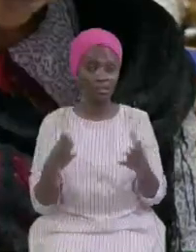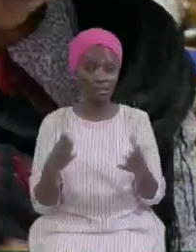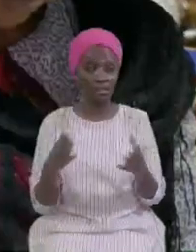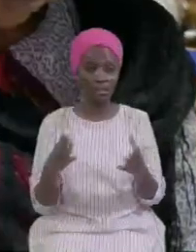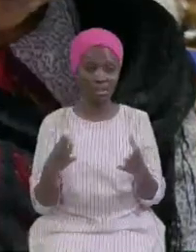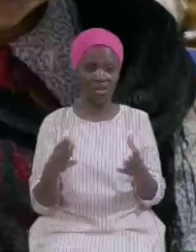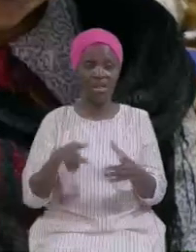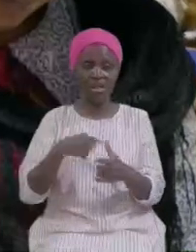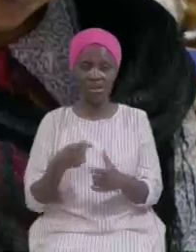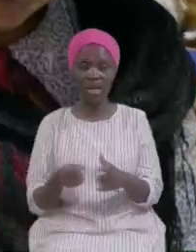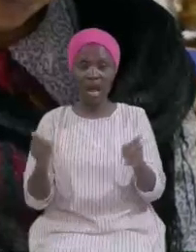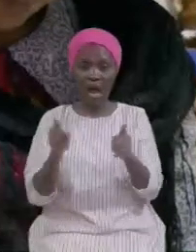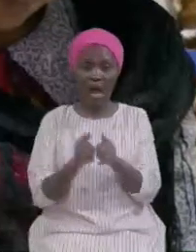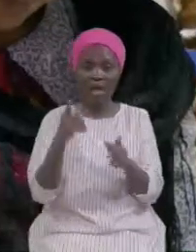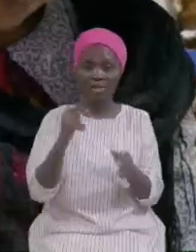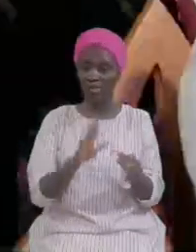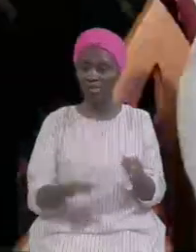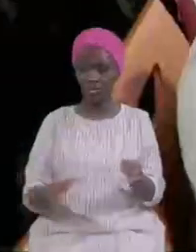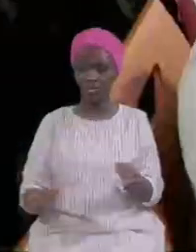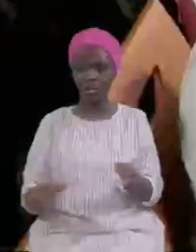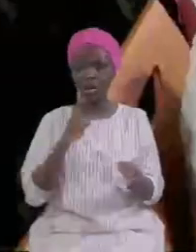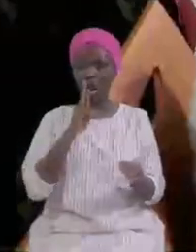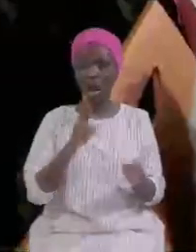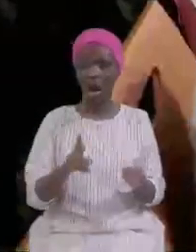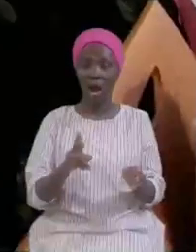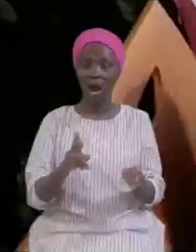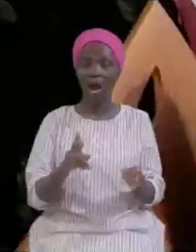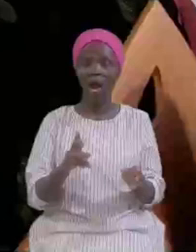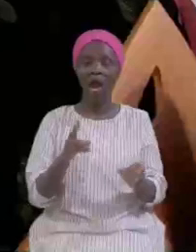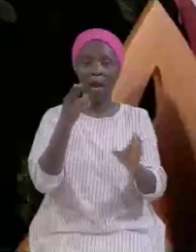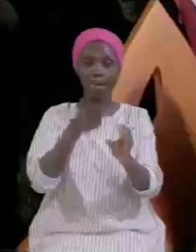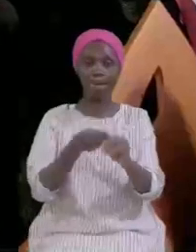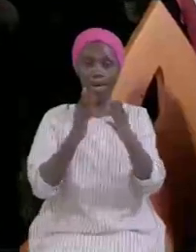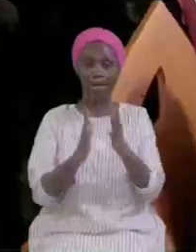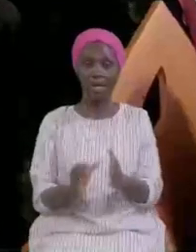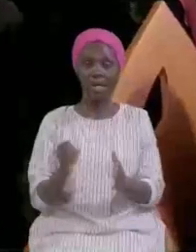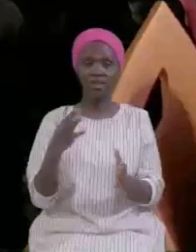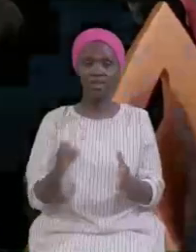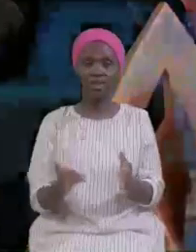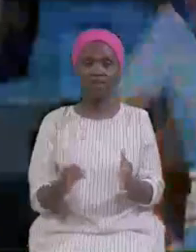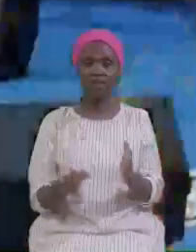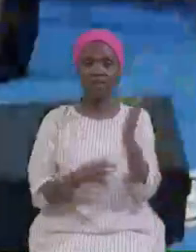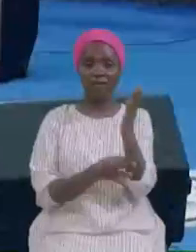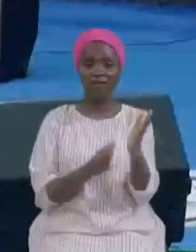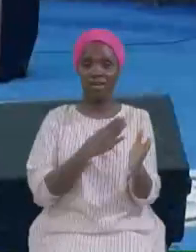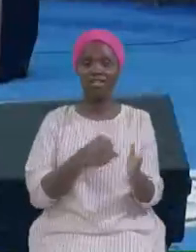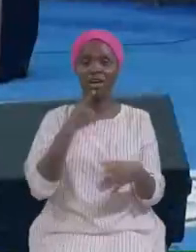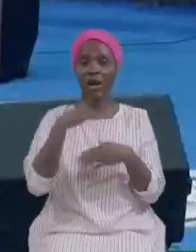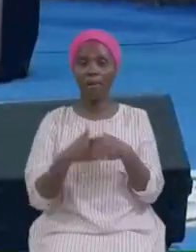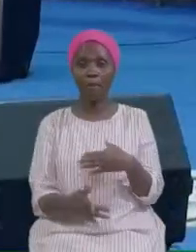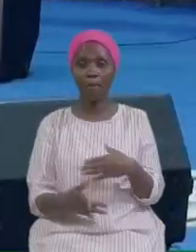Ainsi donc, puisque les enfants participent au sang et à la chair,